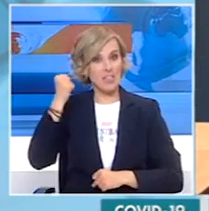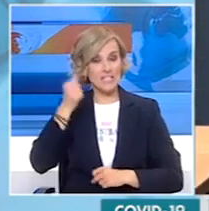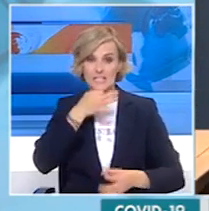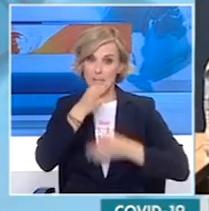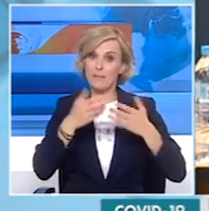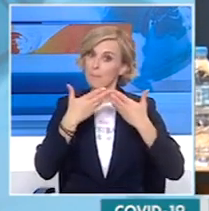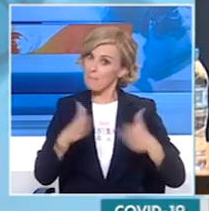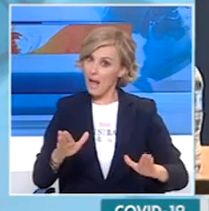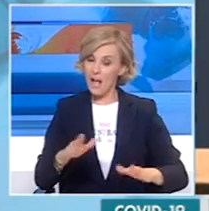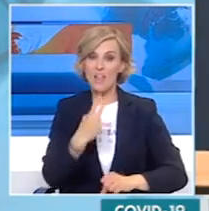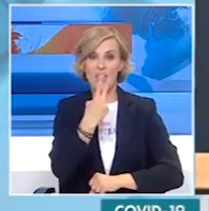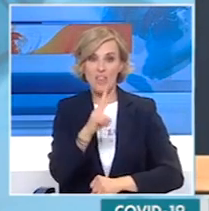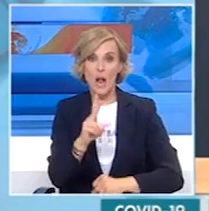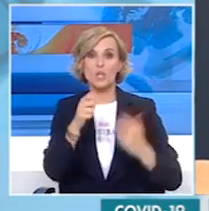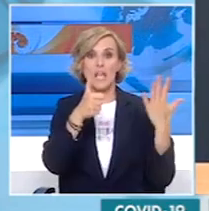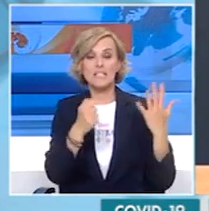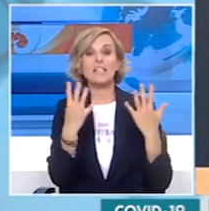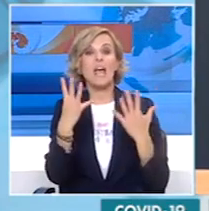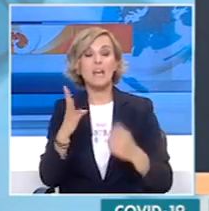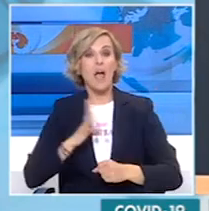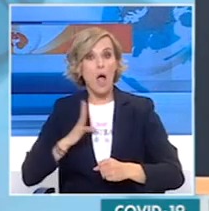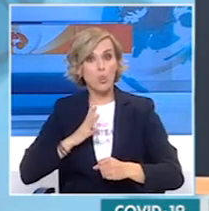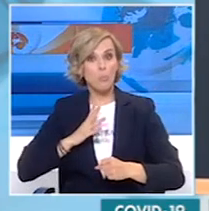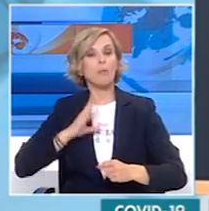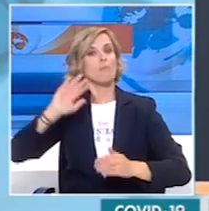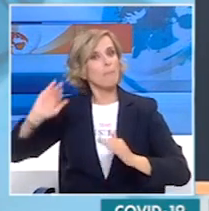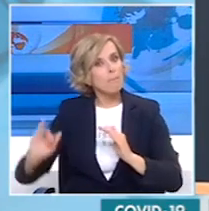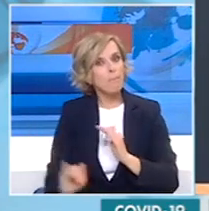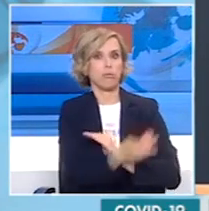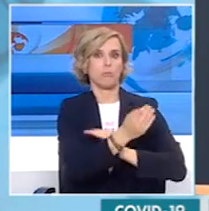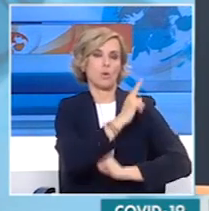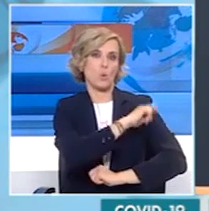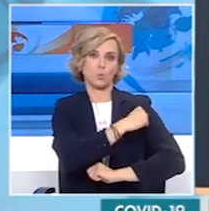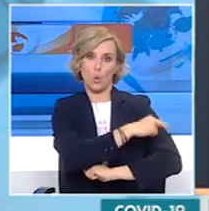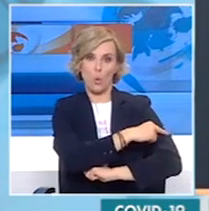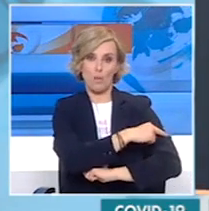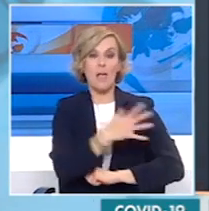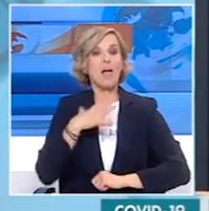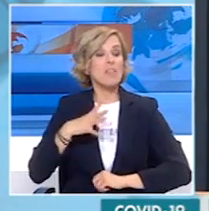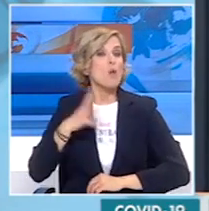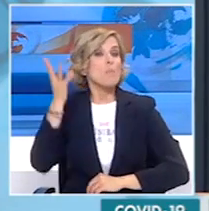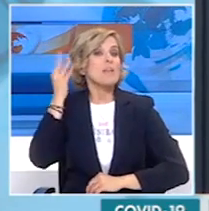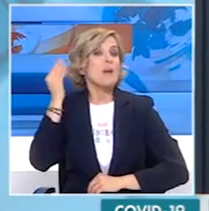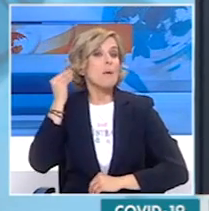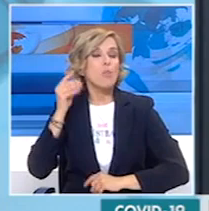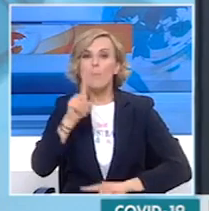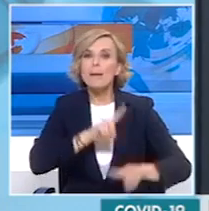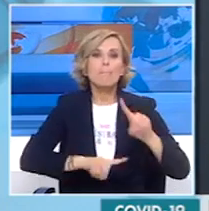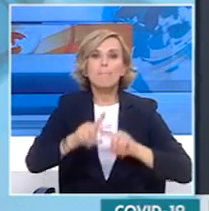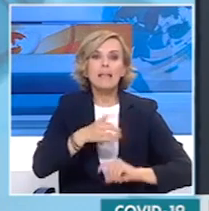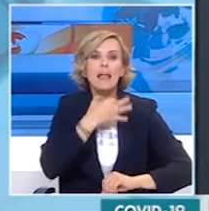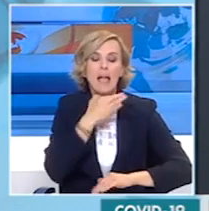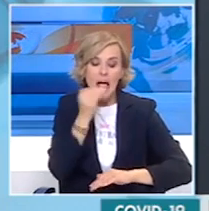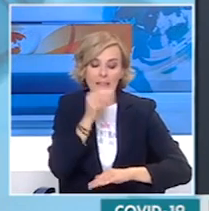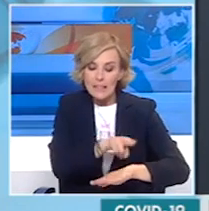269. Θα έχει ενδιαφέρον να μάθουμε πόσοι έχουν νοσηλευθεί συνολικά, όχι μόνο σε ΜΕΘ, και αν υπάρχουν κάποιοι που πήραν εξιτήριο μετά από